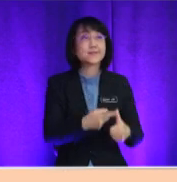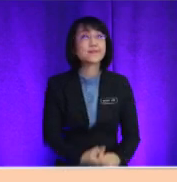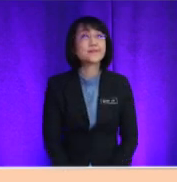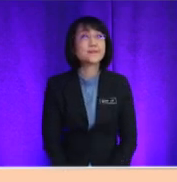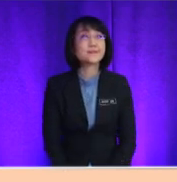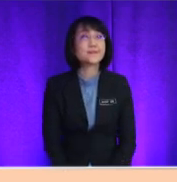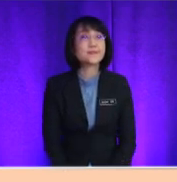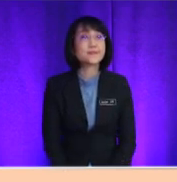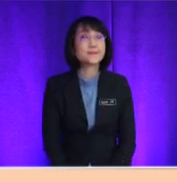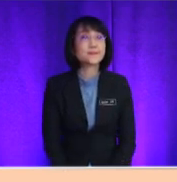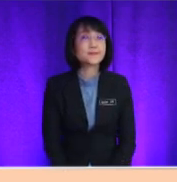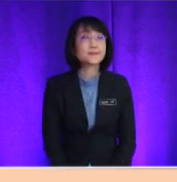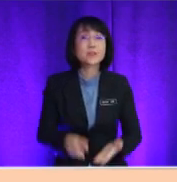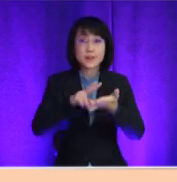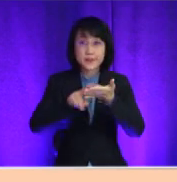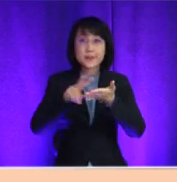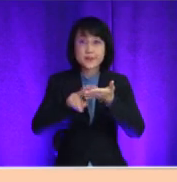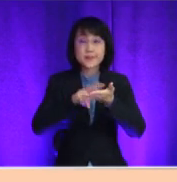pernyataan berikut